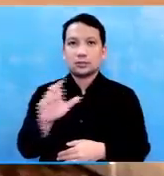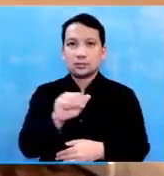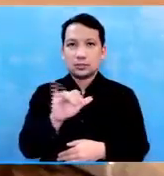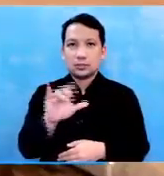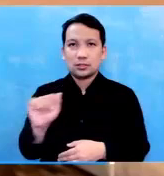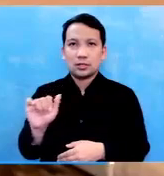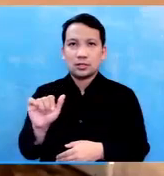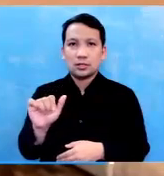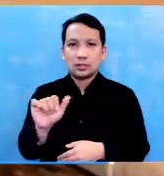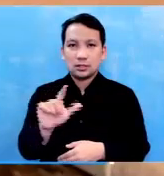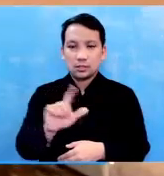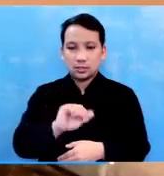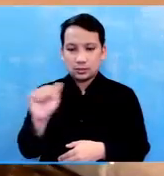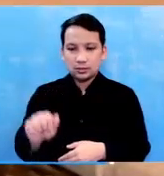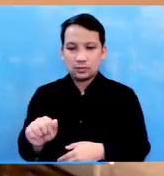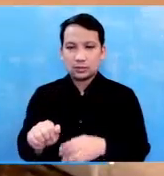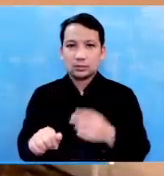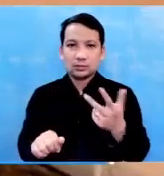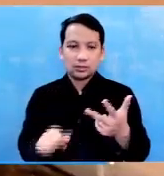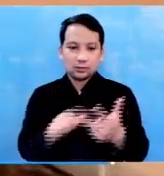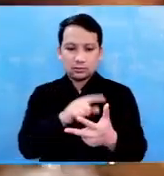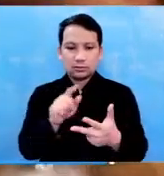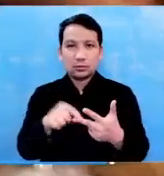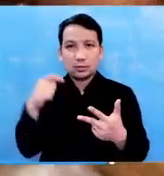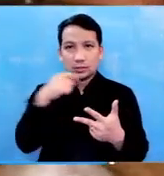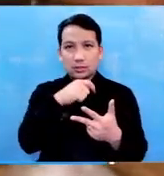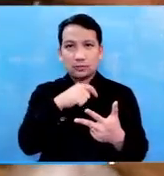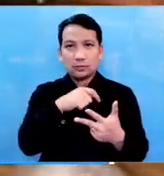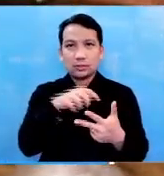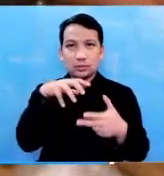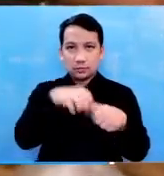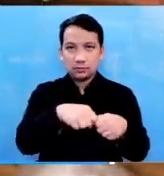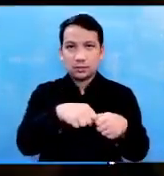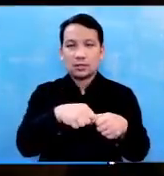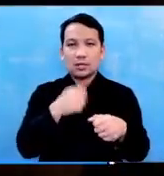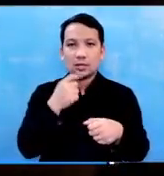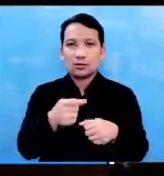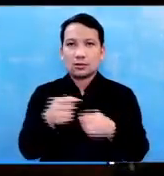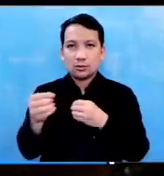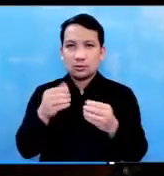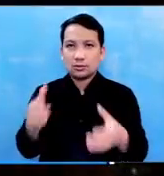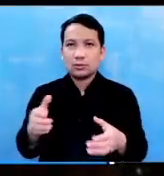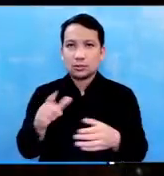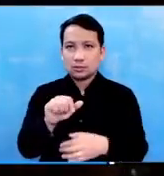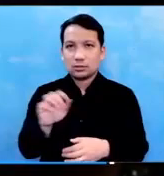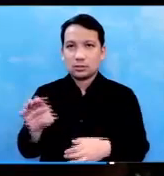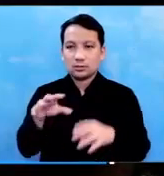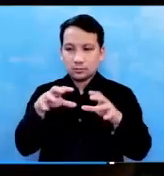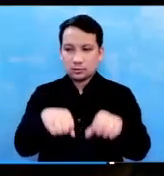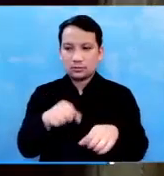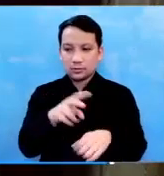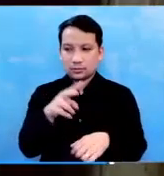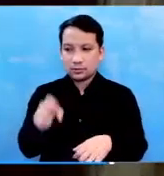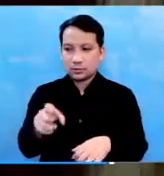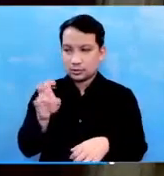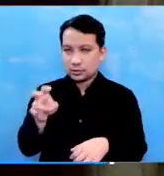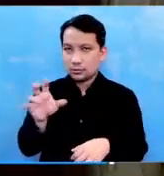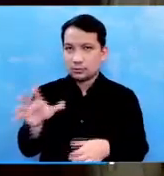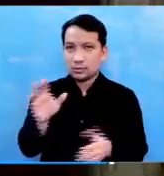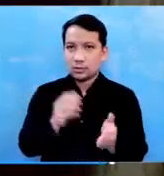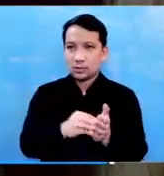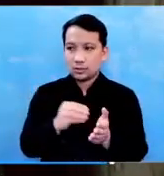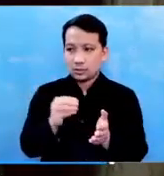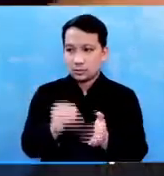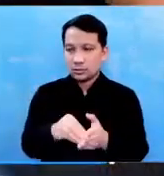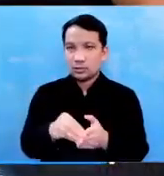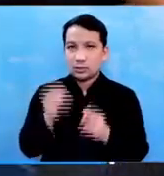rin. Inaresto ang tatlong Taiwanese nationals na operator ng umanoy laboratorio. Nasabat ang nasa 275 million pesos na